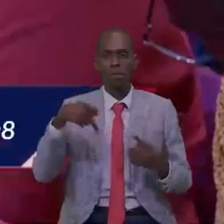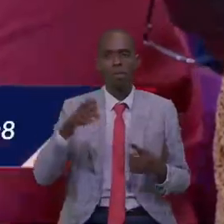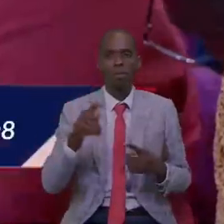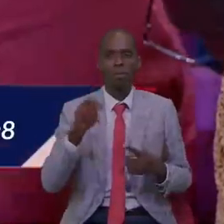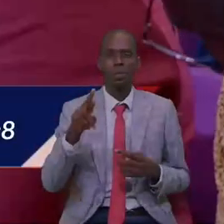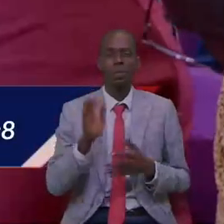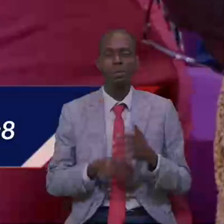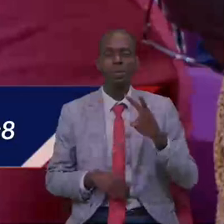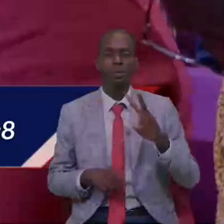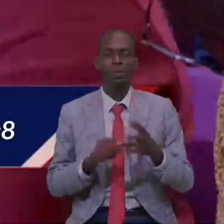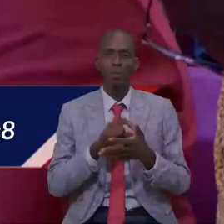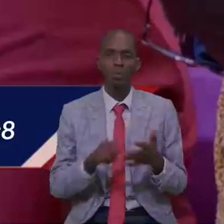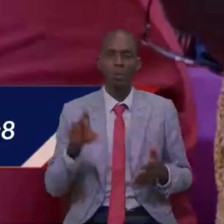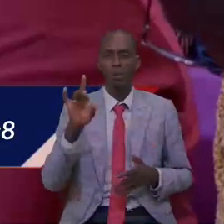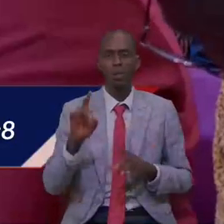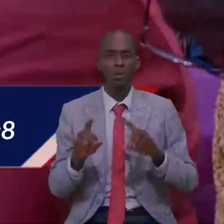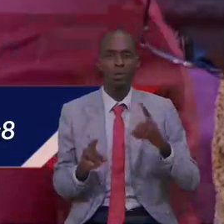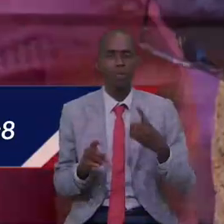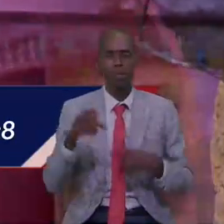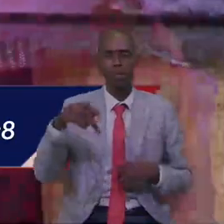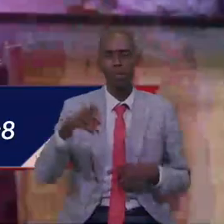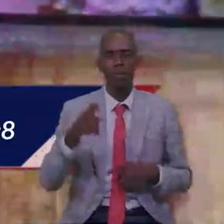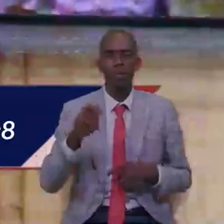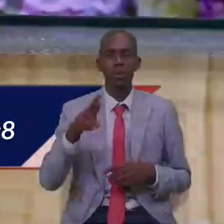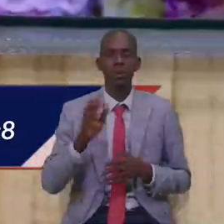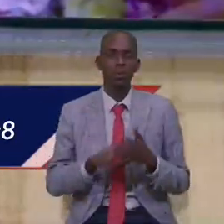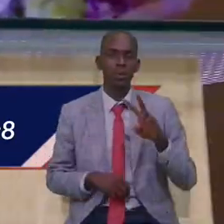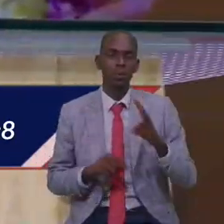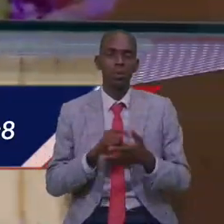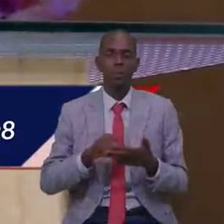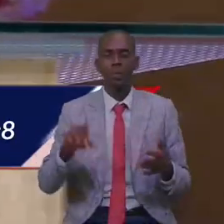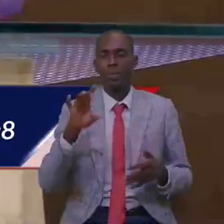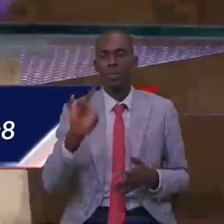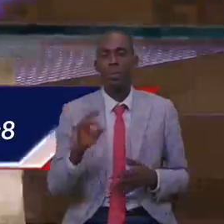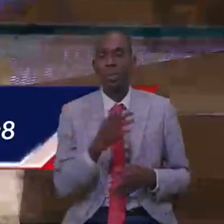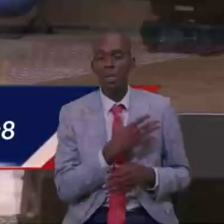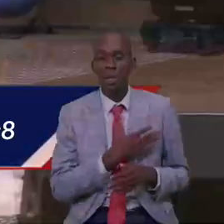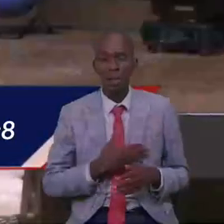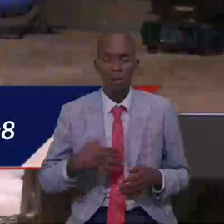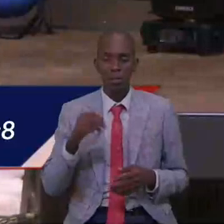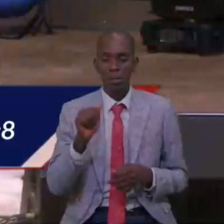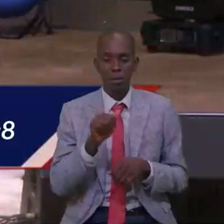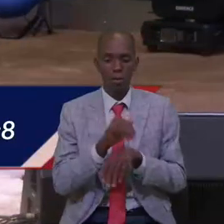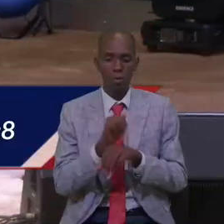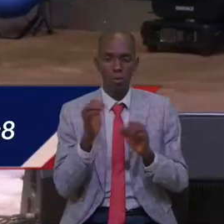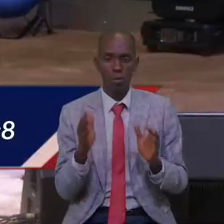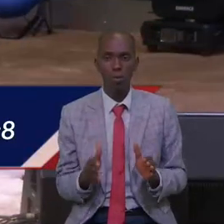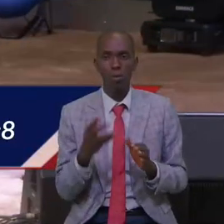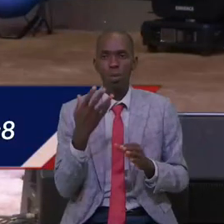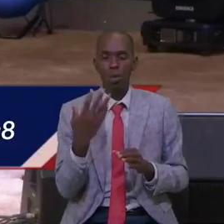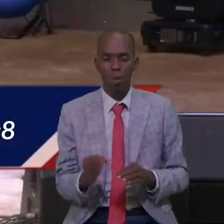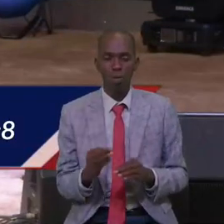mes disciples. 1 Pierre, chapitre 2, 8. 1 Pierre 2,